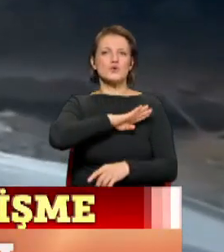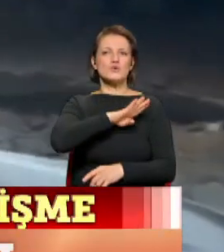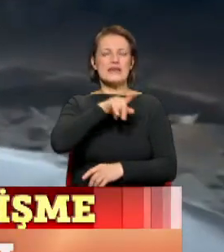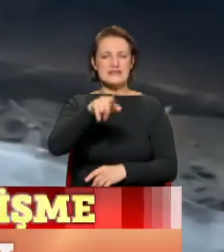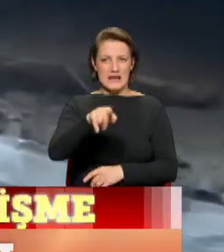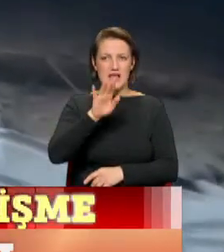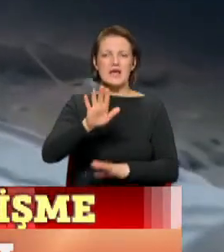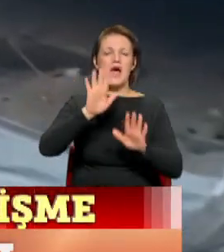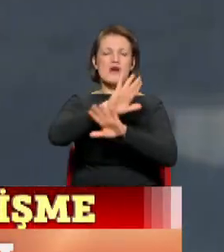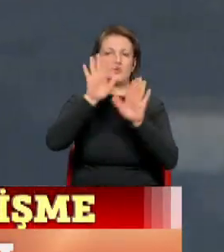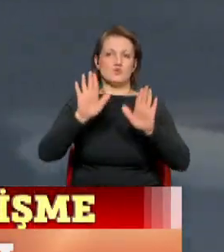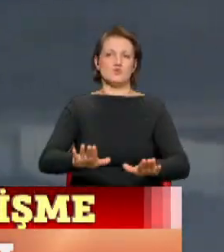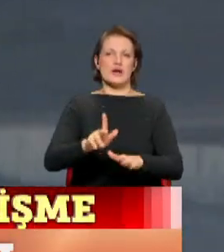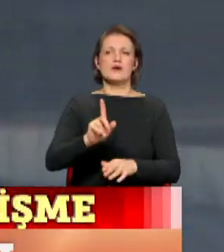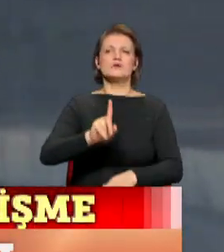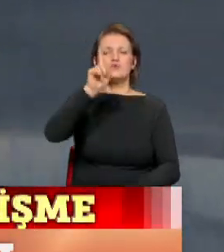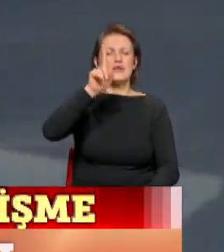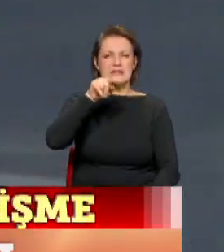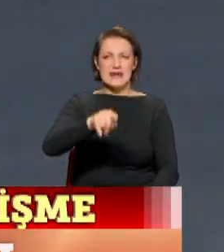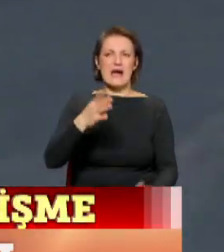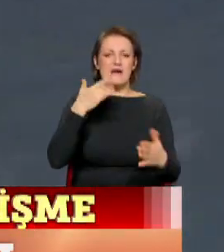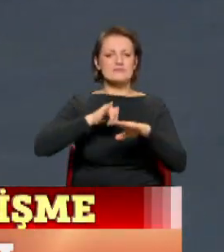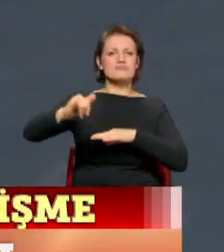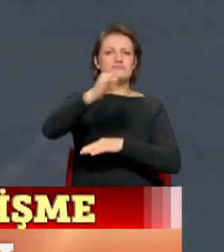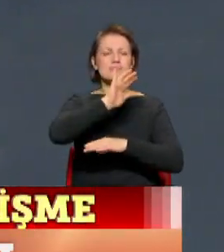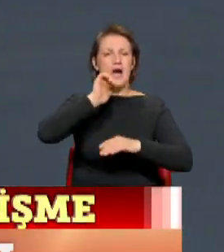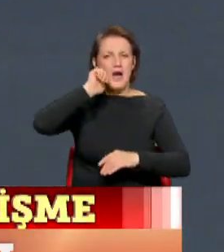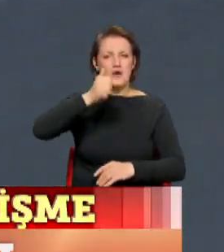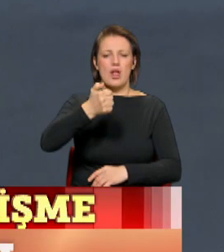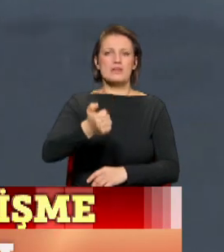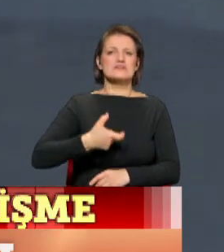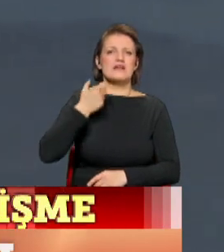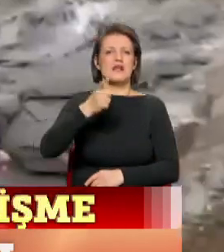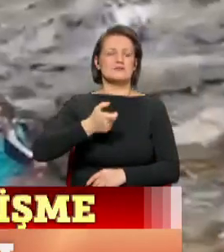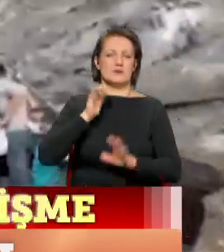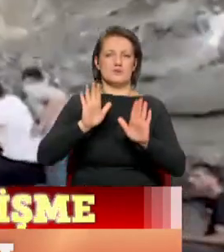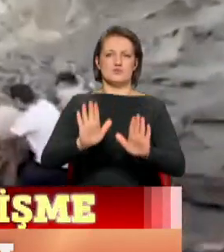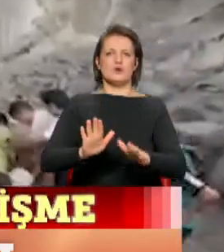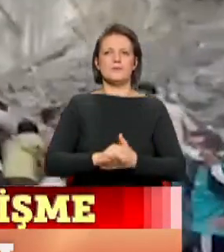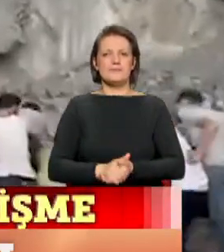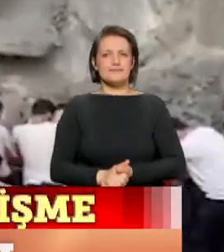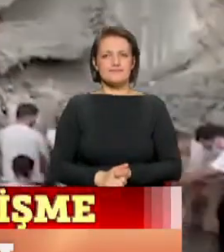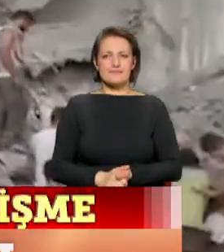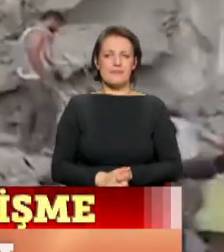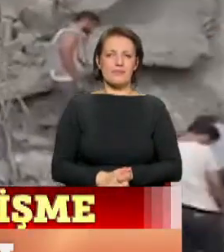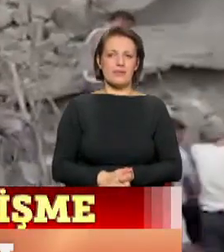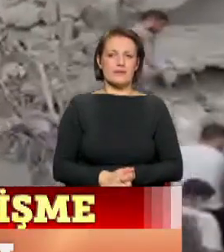trafiği tamamen durdurulacak. Kuzeyinde de hava trafiğine her gün 6 saat ara verilecek.